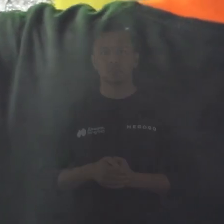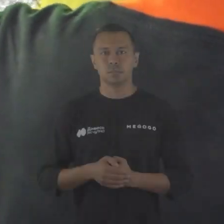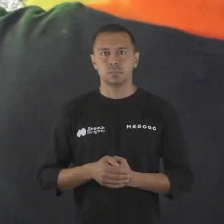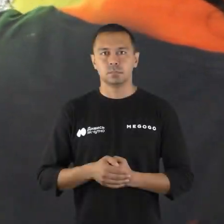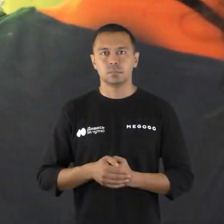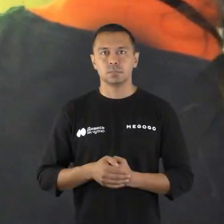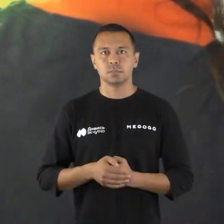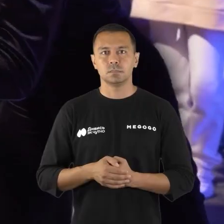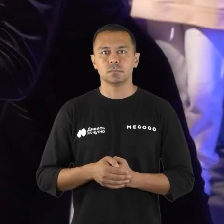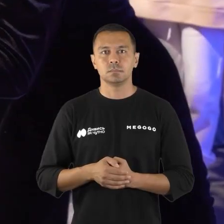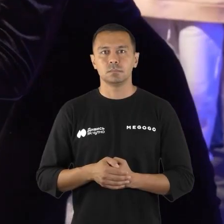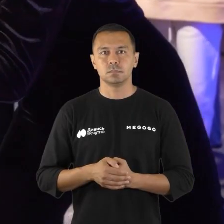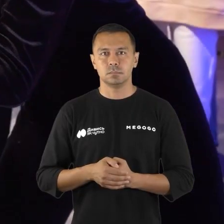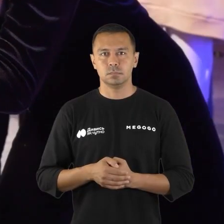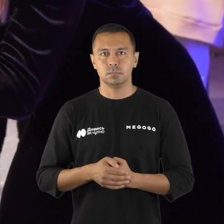Музика